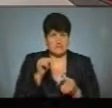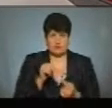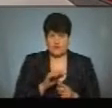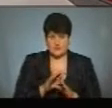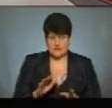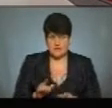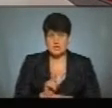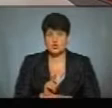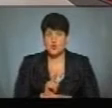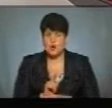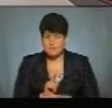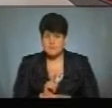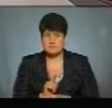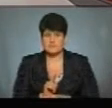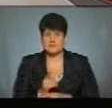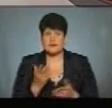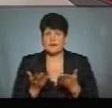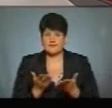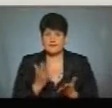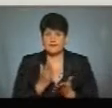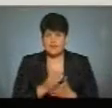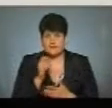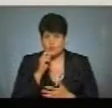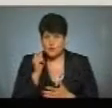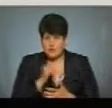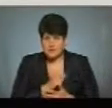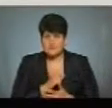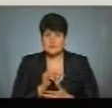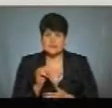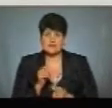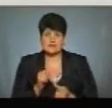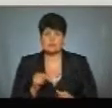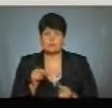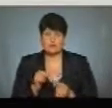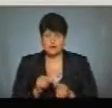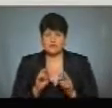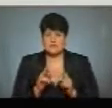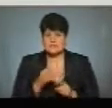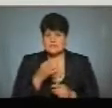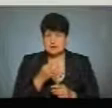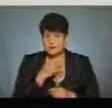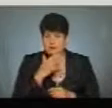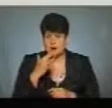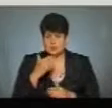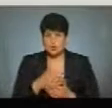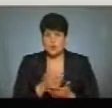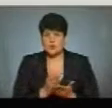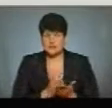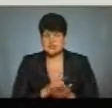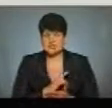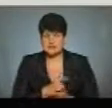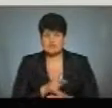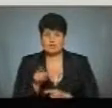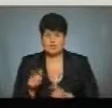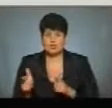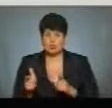невідповідність нормам, які є в Україні. Ну, але, відповідно, як заявили багато політичних сил,